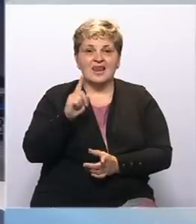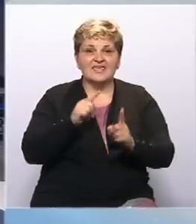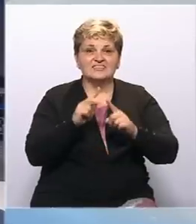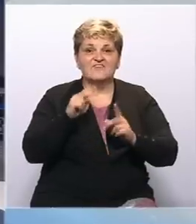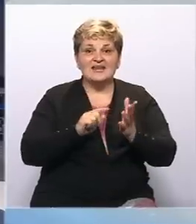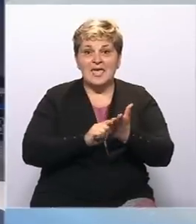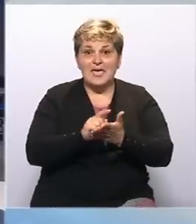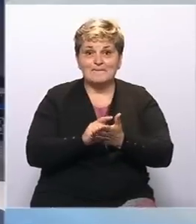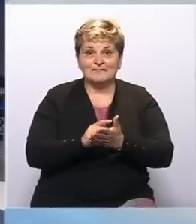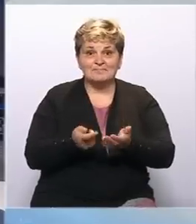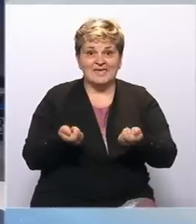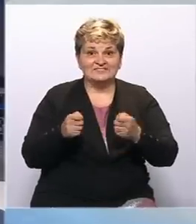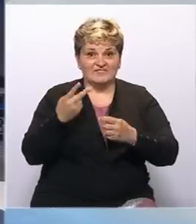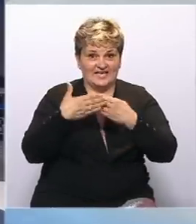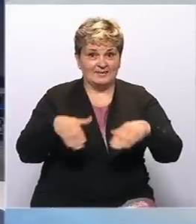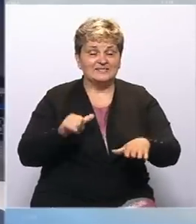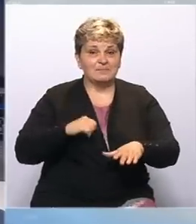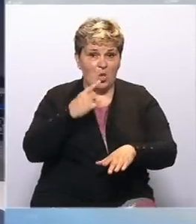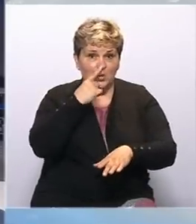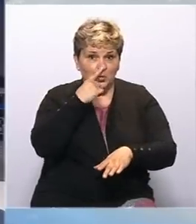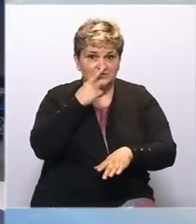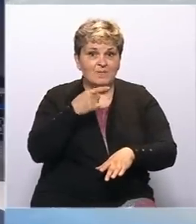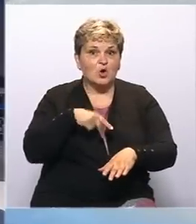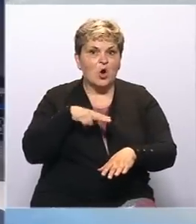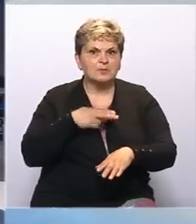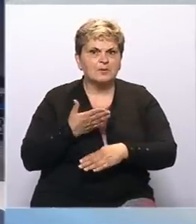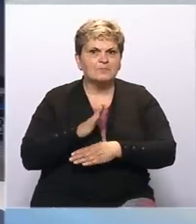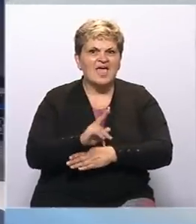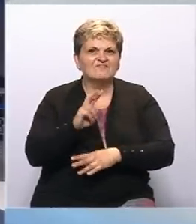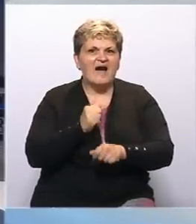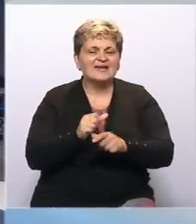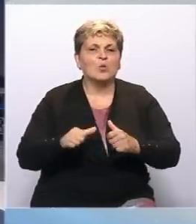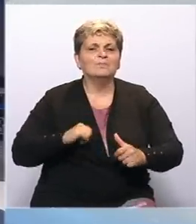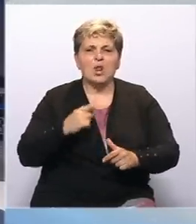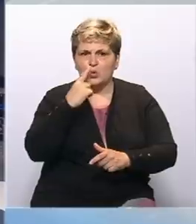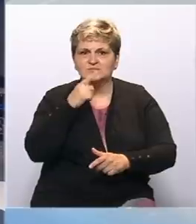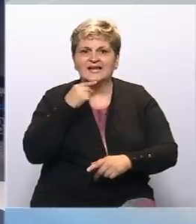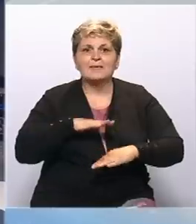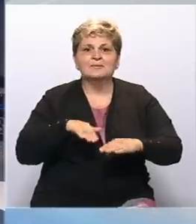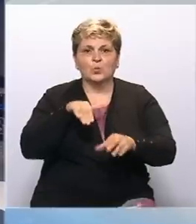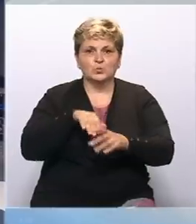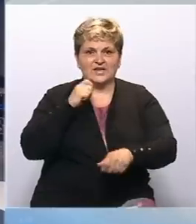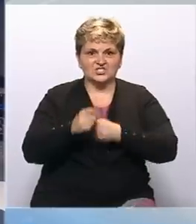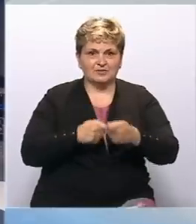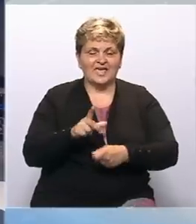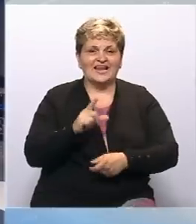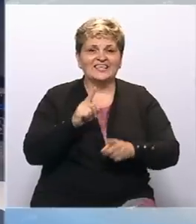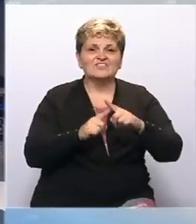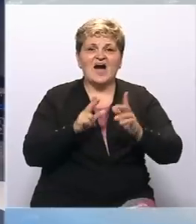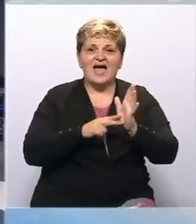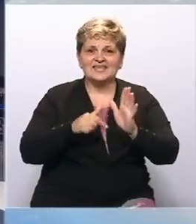Litvanija je privremeno zatvorila dvije granice s Bjelorusijom. To je odgovor na prisustvo Wagnera u Bjelorusiji, rekla je ministarka unutrašnjih poslova